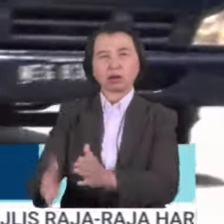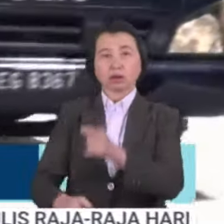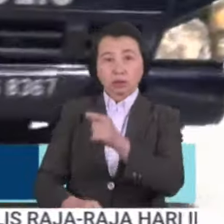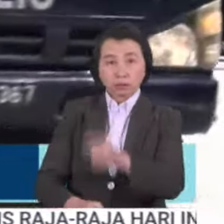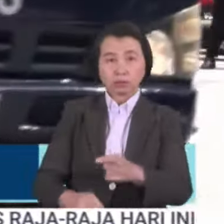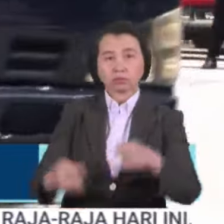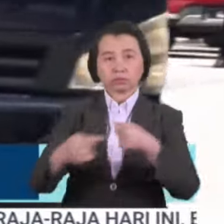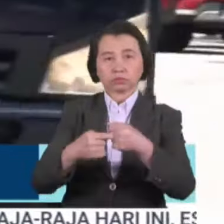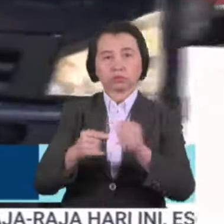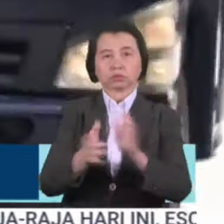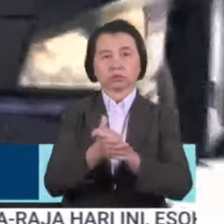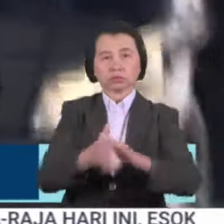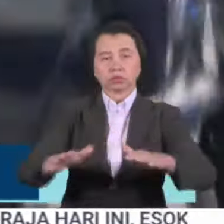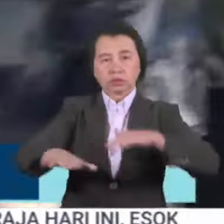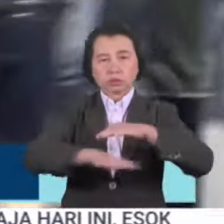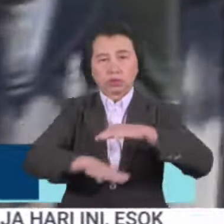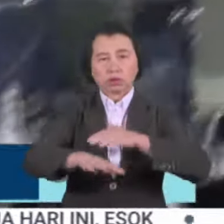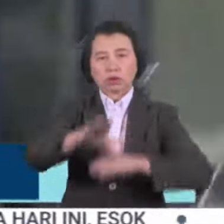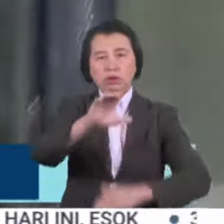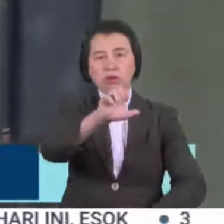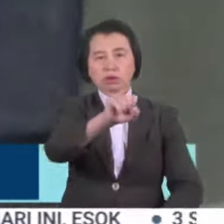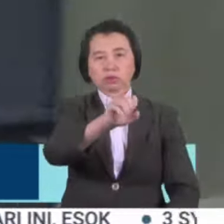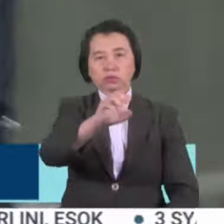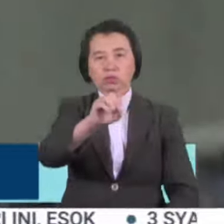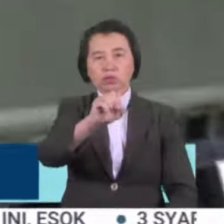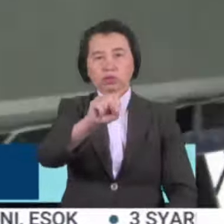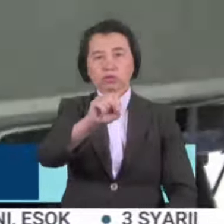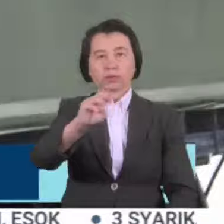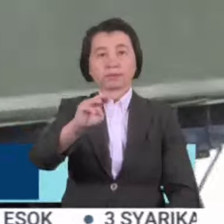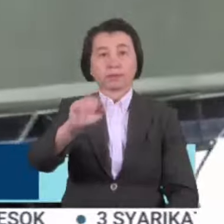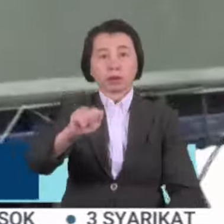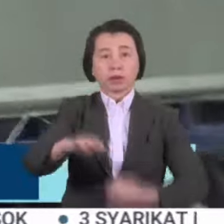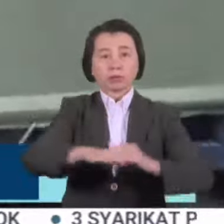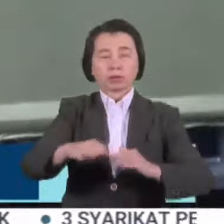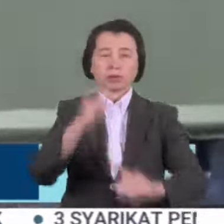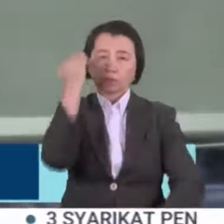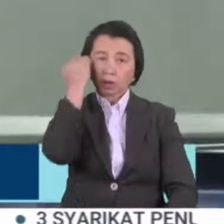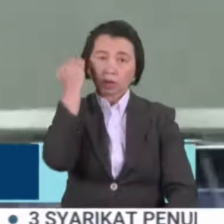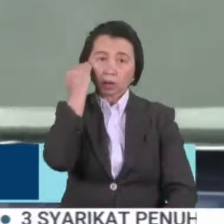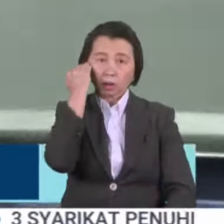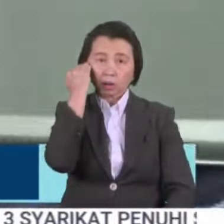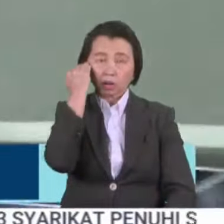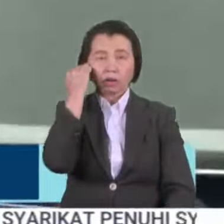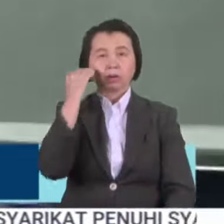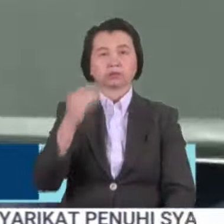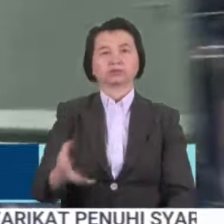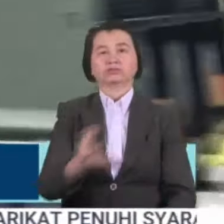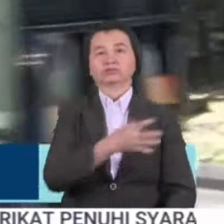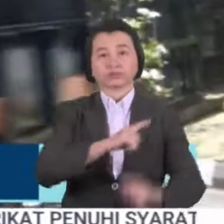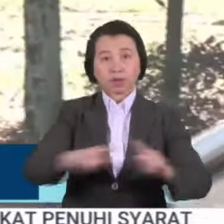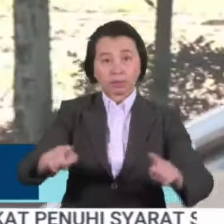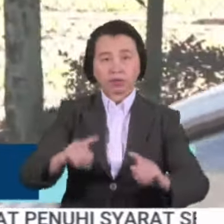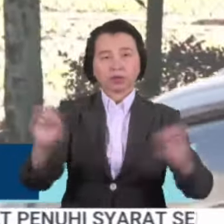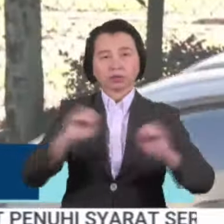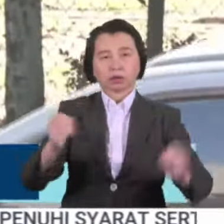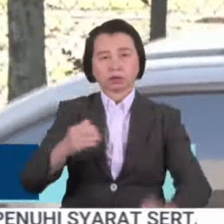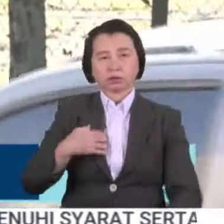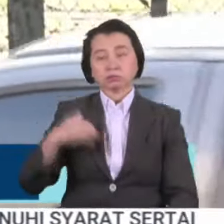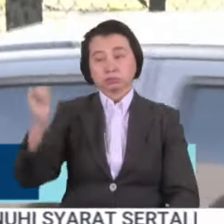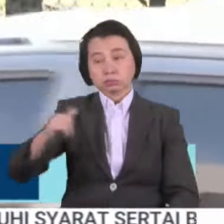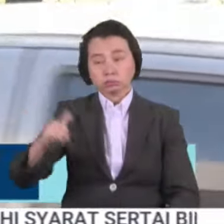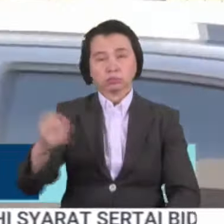bawah Akta Kesalahan Keselamatan Langkah-Langkah Khas 2012 SUSMA dibuat di Mahkamah Sesyen Selayang. Bagaimanapun, tiada